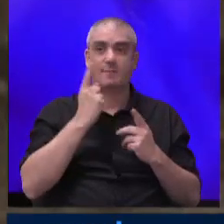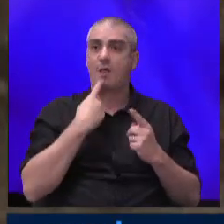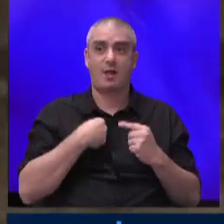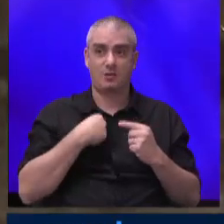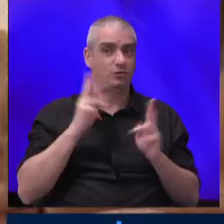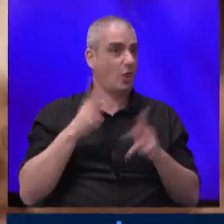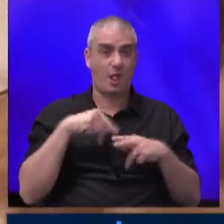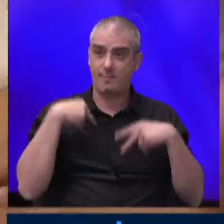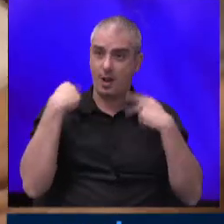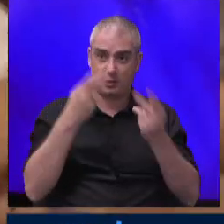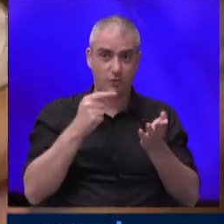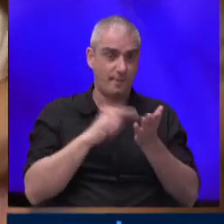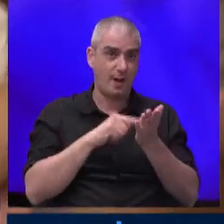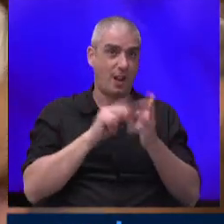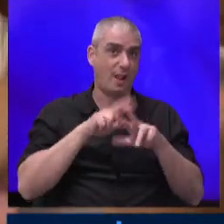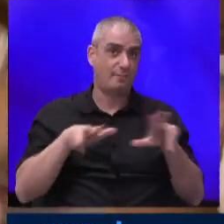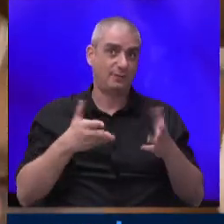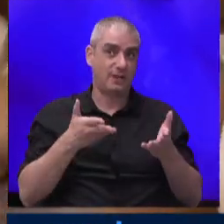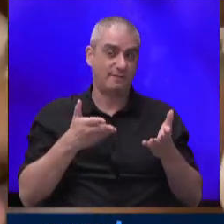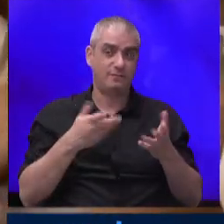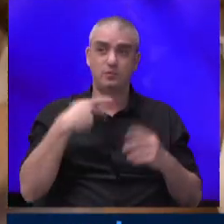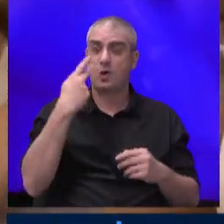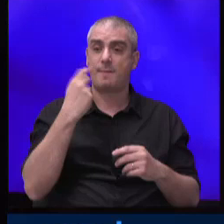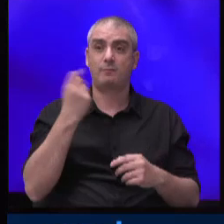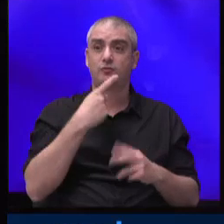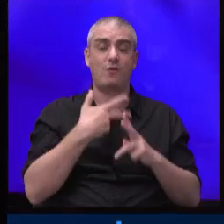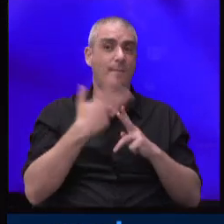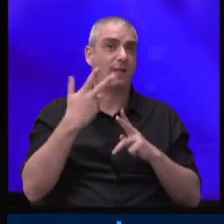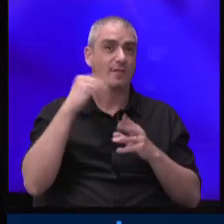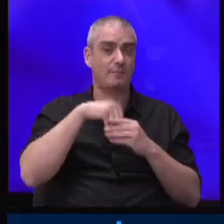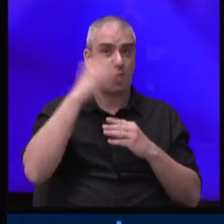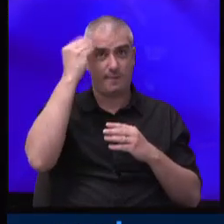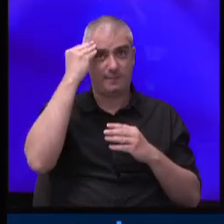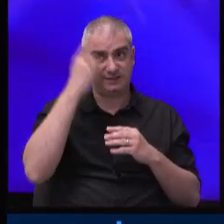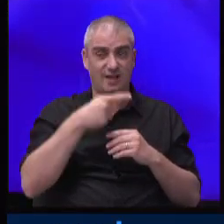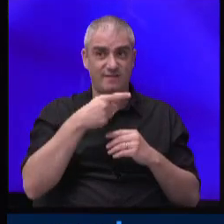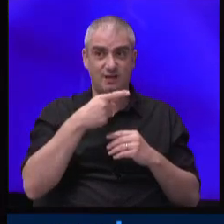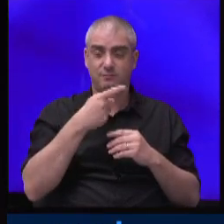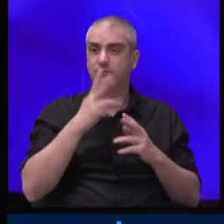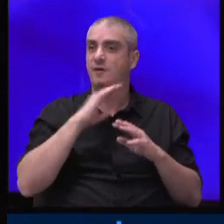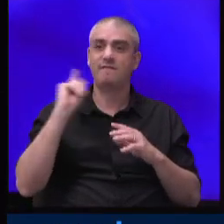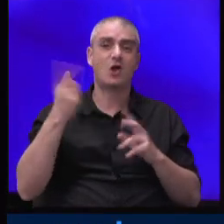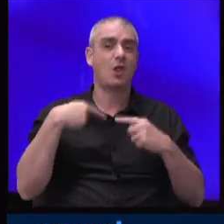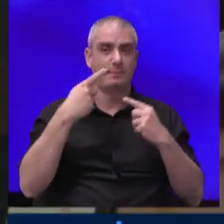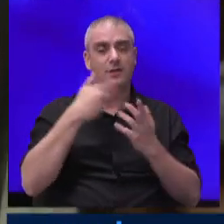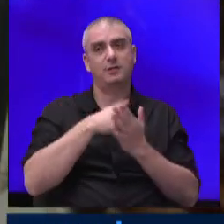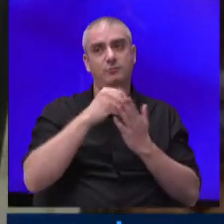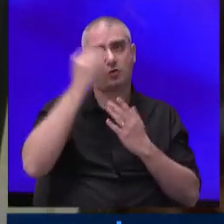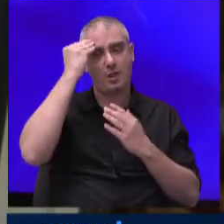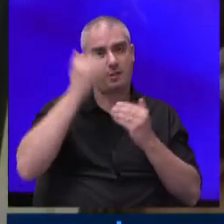בגלל המצב. יומיים בשבוע בלבד בבתי הספר, ביתר הימים הם ימשיכו ללמוד מרחוק.